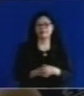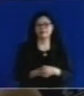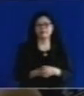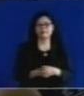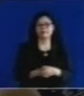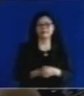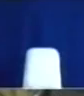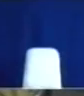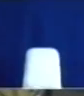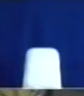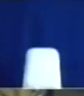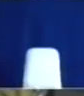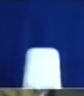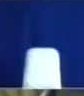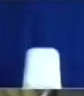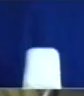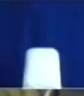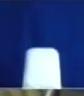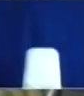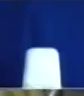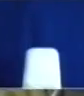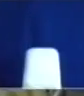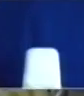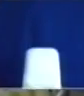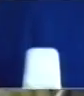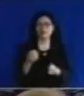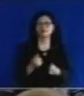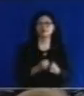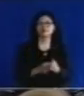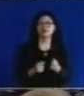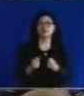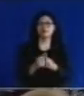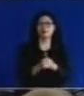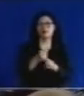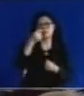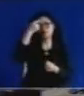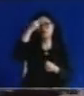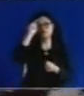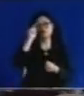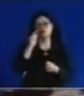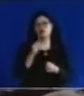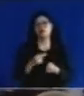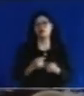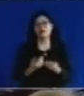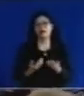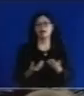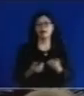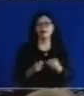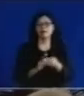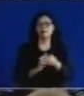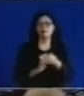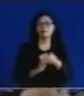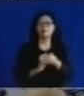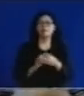jawab yang tadi soalnya. Berikutnya, silakan Bapak untuk menanggapi tanggapan dari pasangan calon nomor